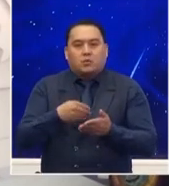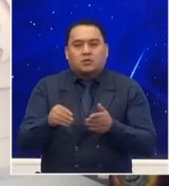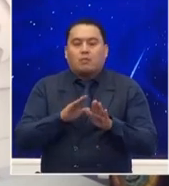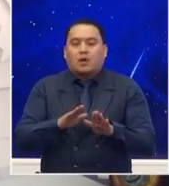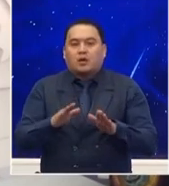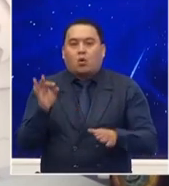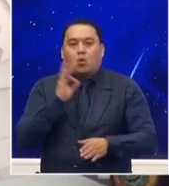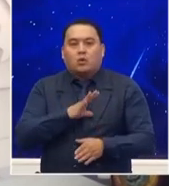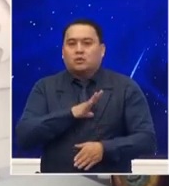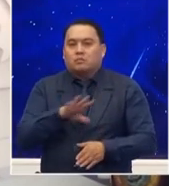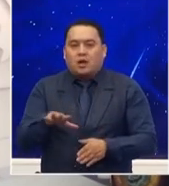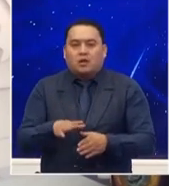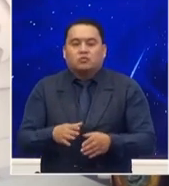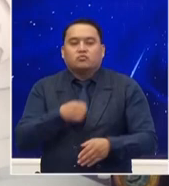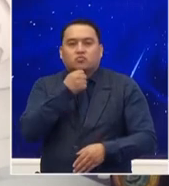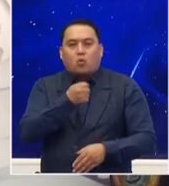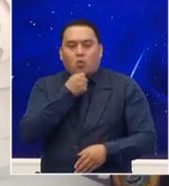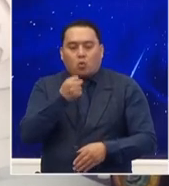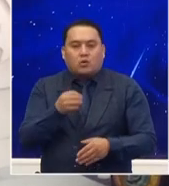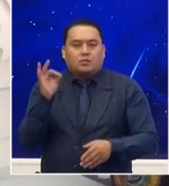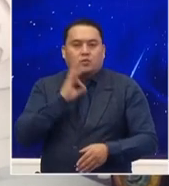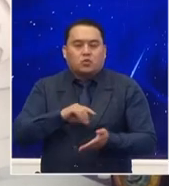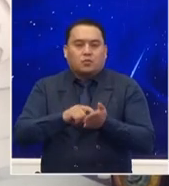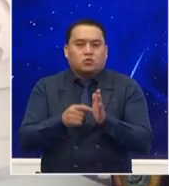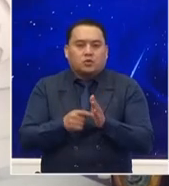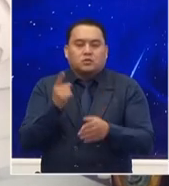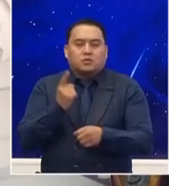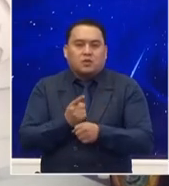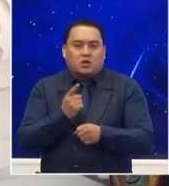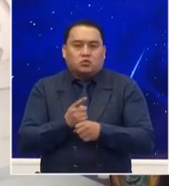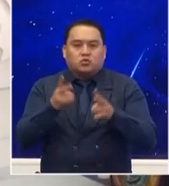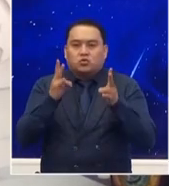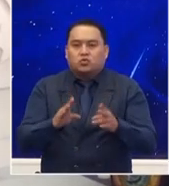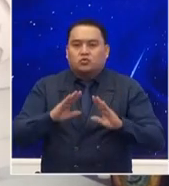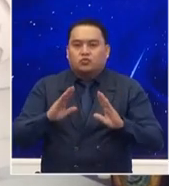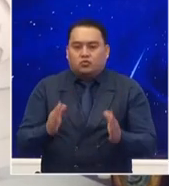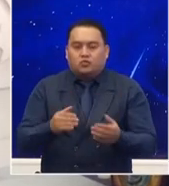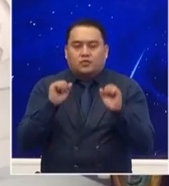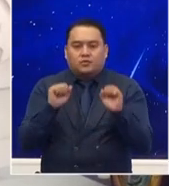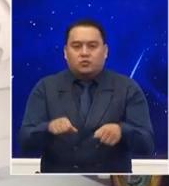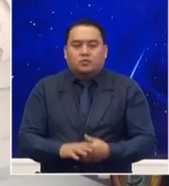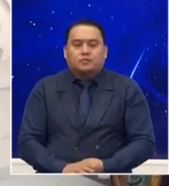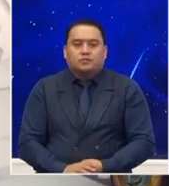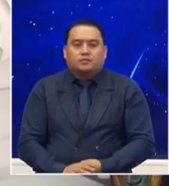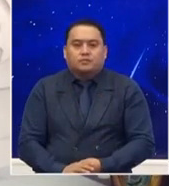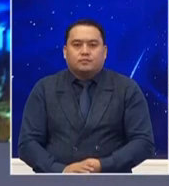балалардың қолданбағаны жөн. Ғимарат ішінде де пайдалануға болмайды. Оқыс оқиғаның болуы ғажап емес.